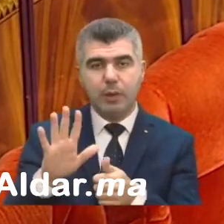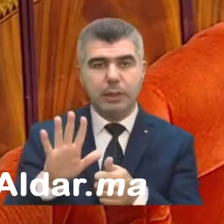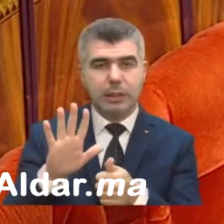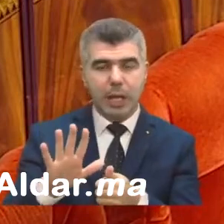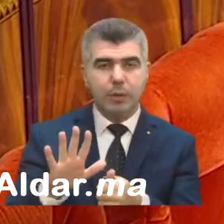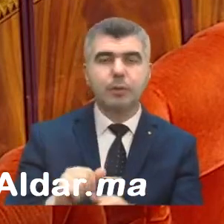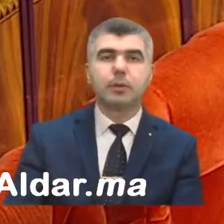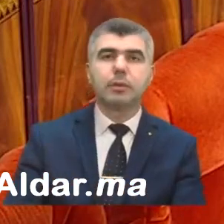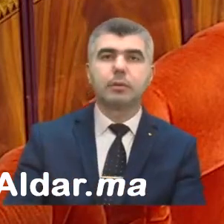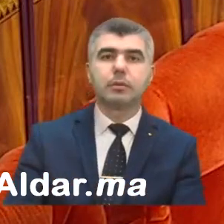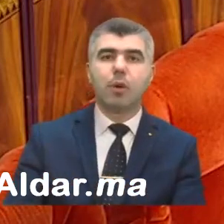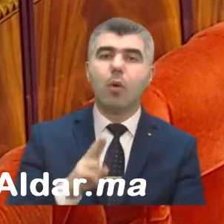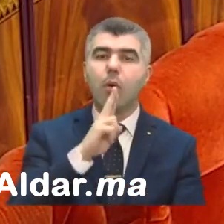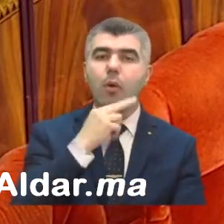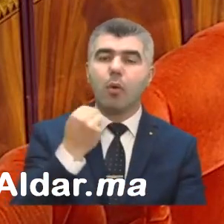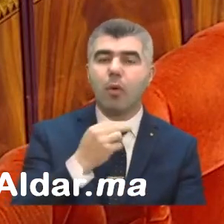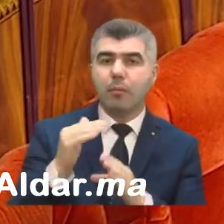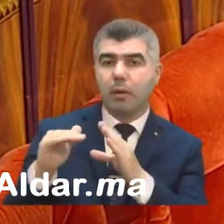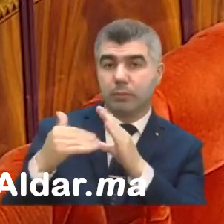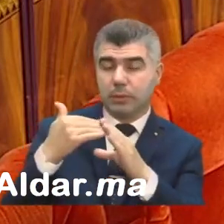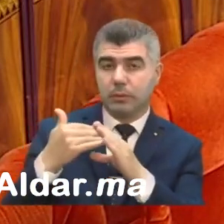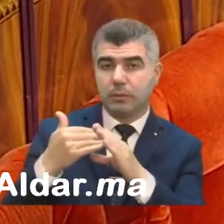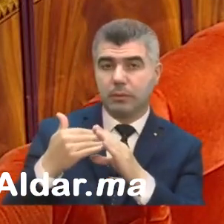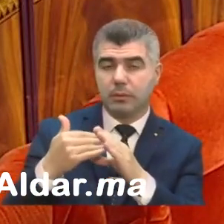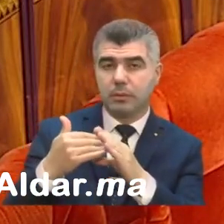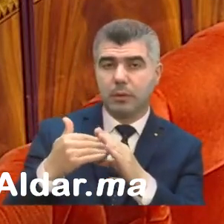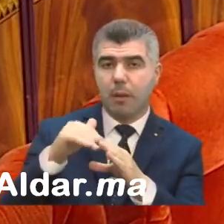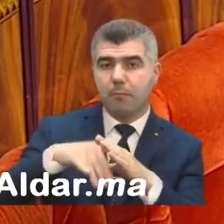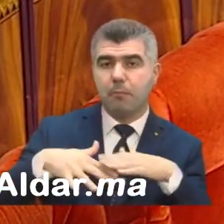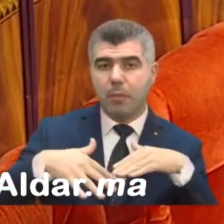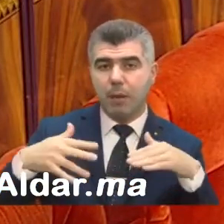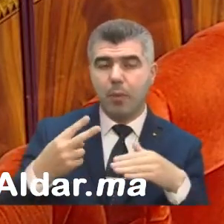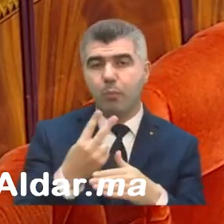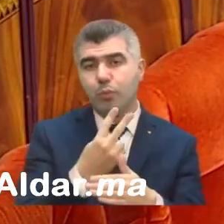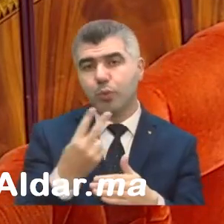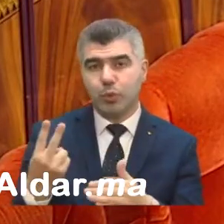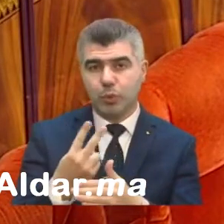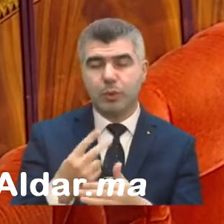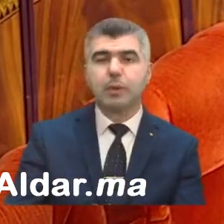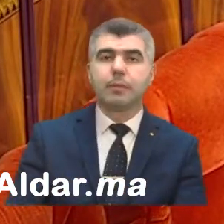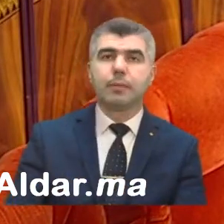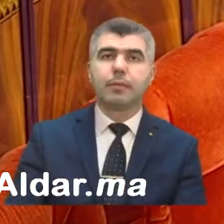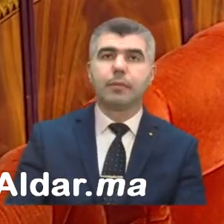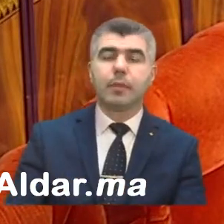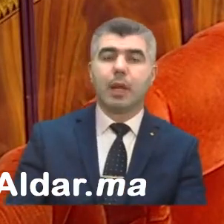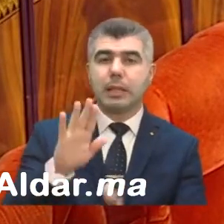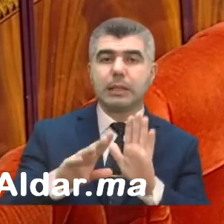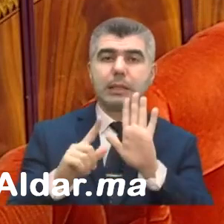2011-2016، تلقات الحكومة في البرلمين بجوج بمجلسي البرلمين تلقات